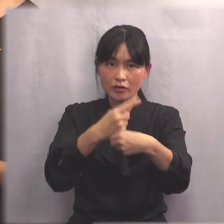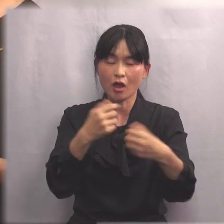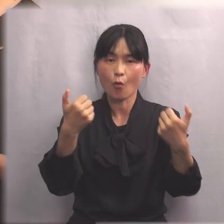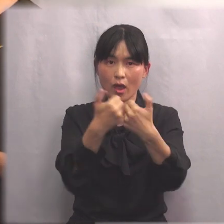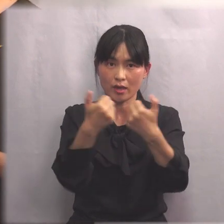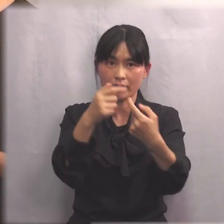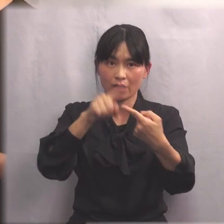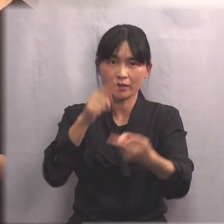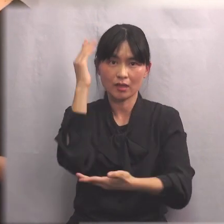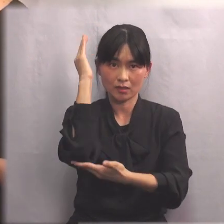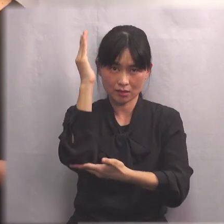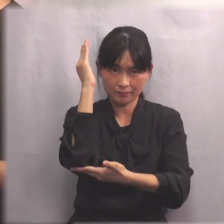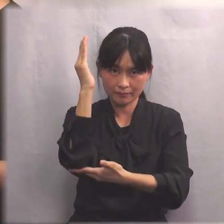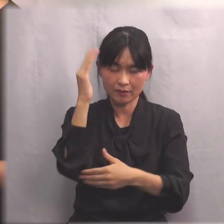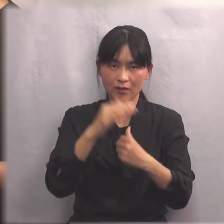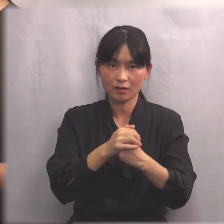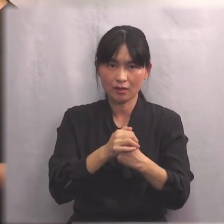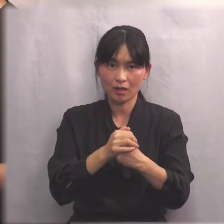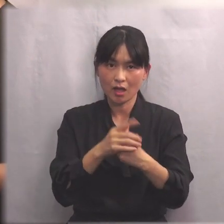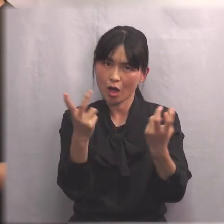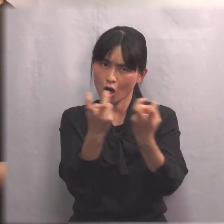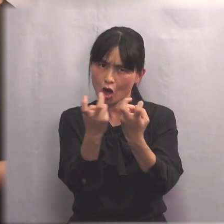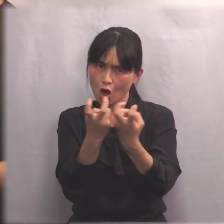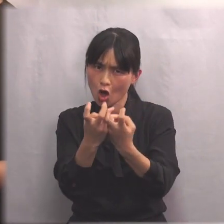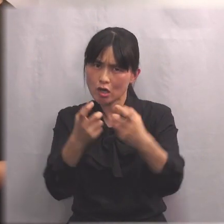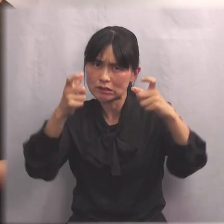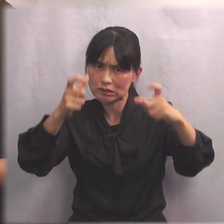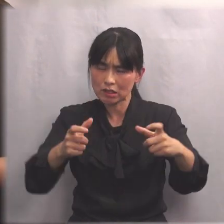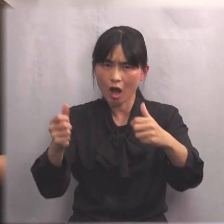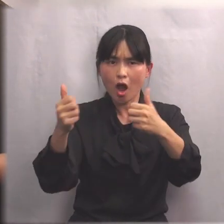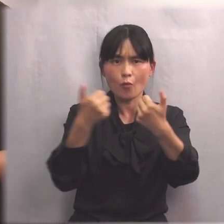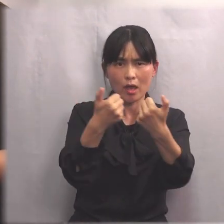방안입니다. 혁신이라기보다는 좀 더 어떻게 지역위원장